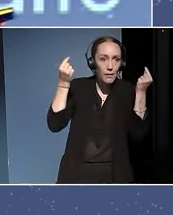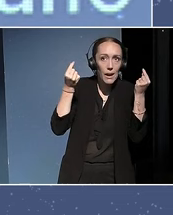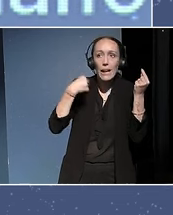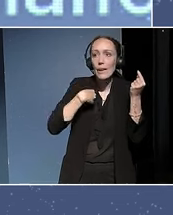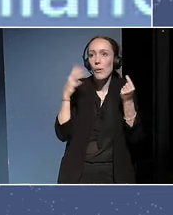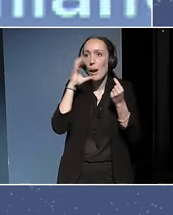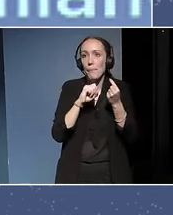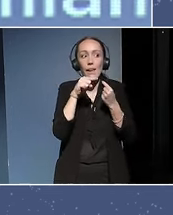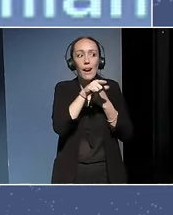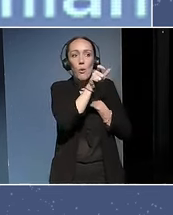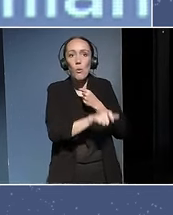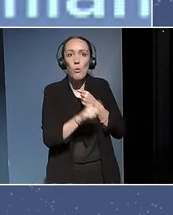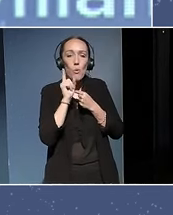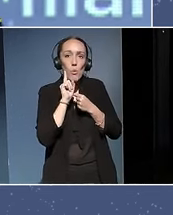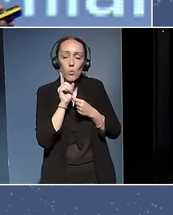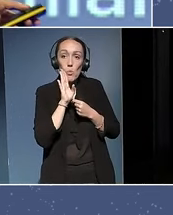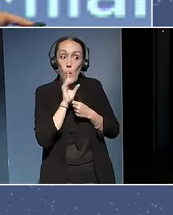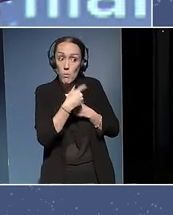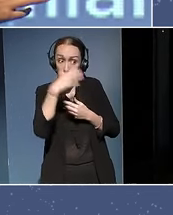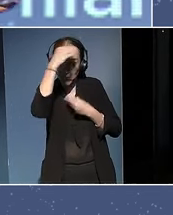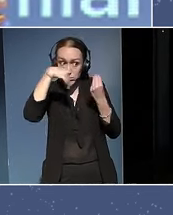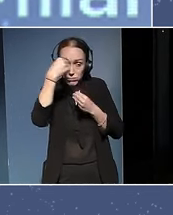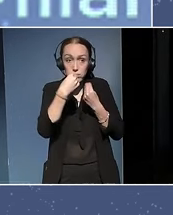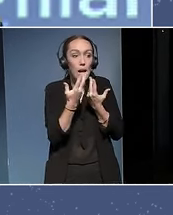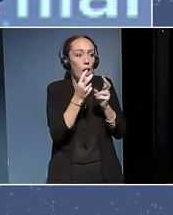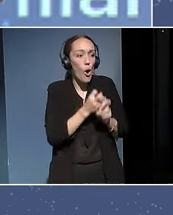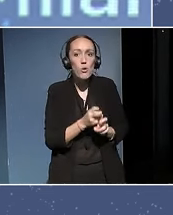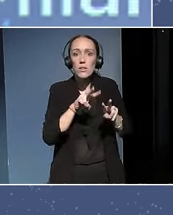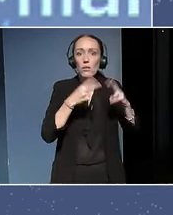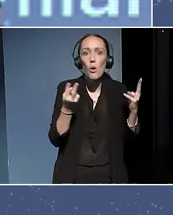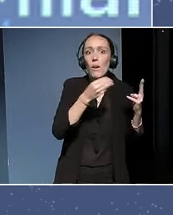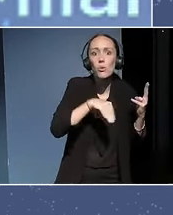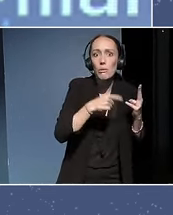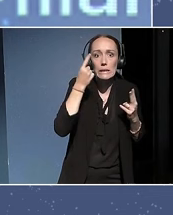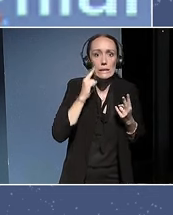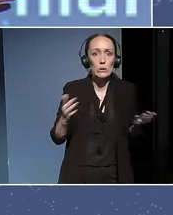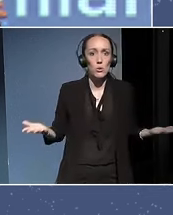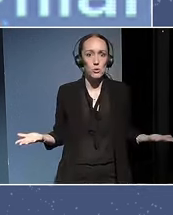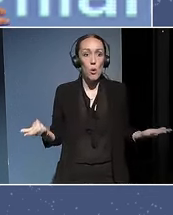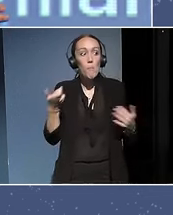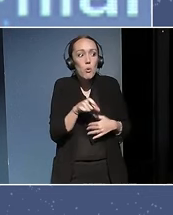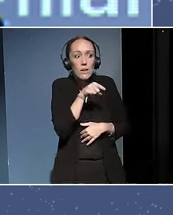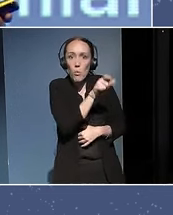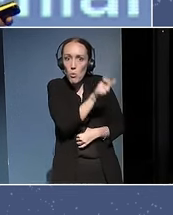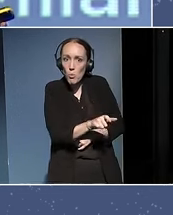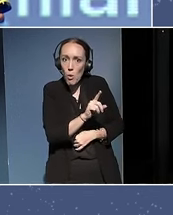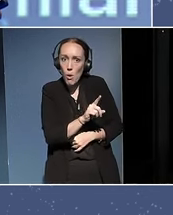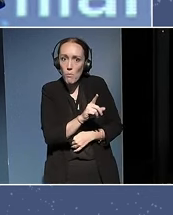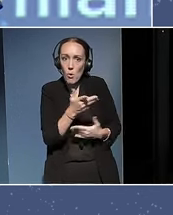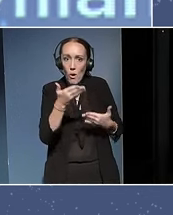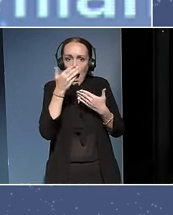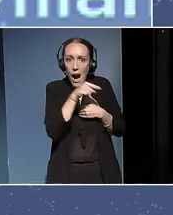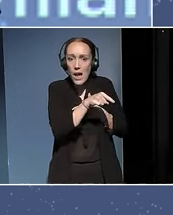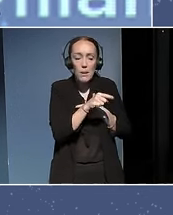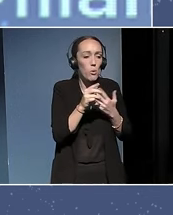facciamo a ritrovare questo posto perché sto beduino ha trovato e ha scavato delle ossa le ha messe insieme